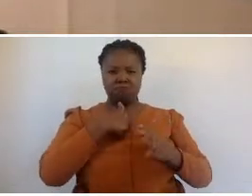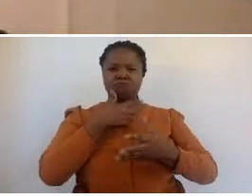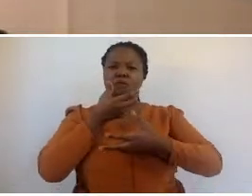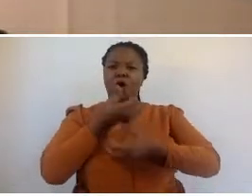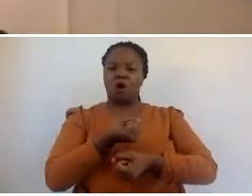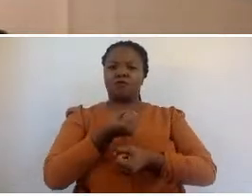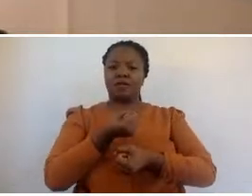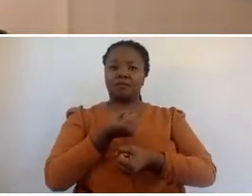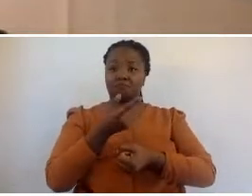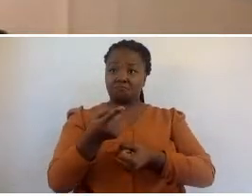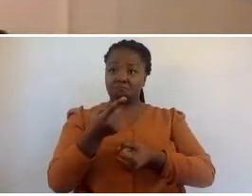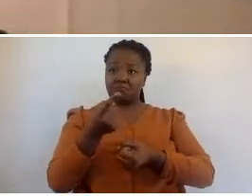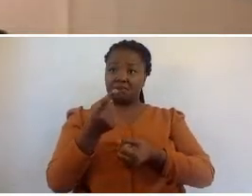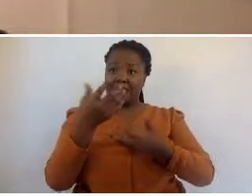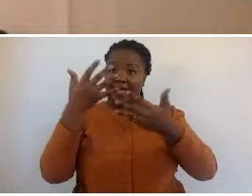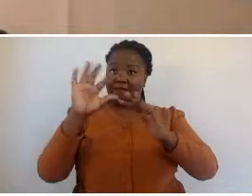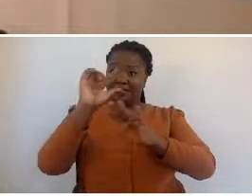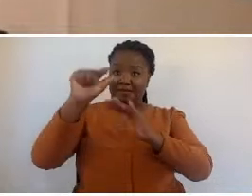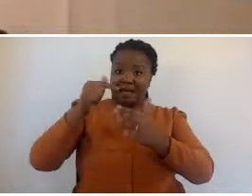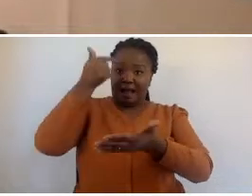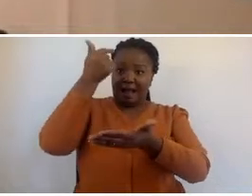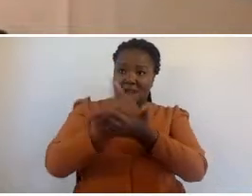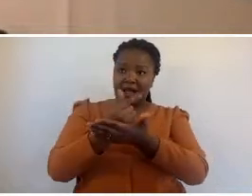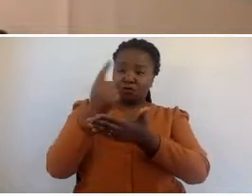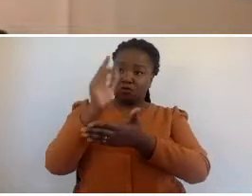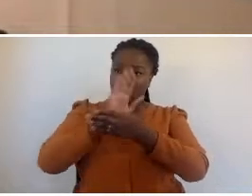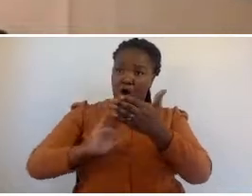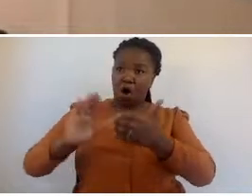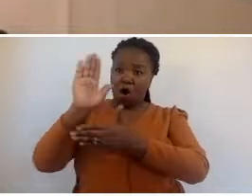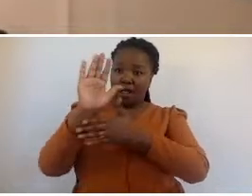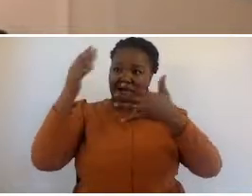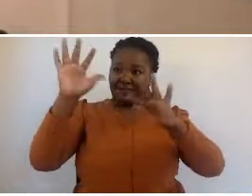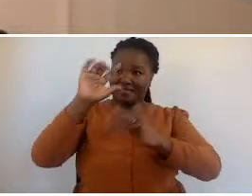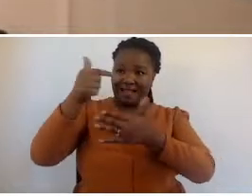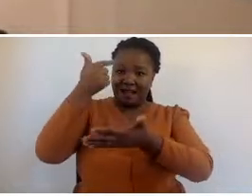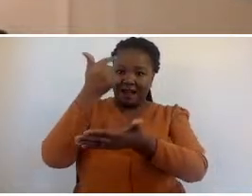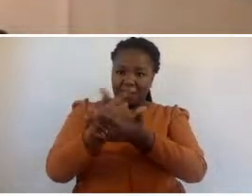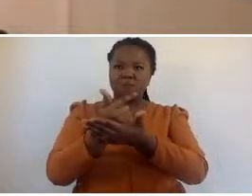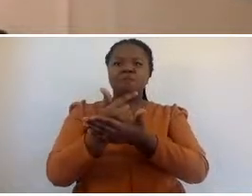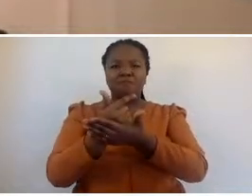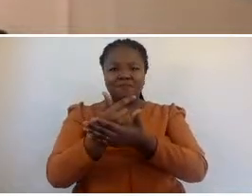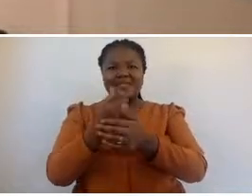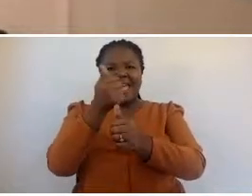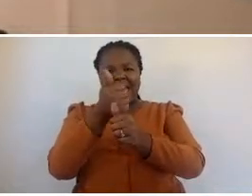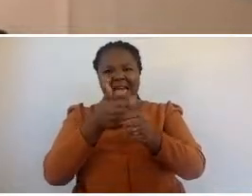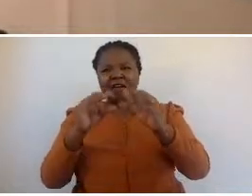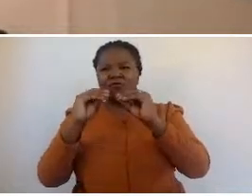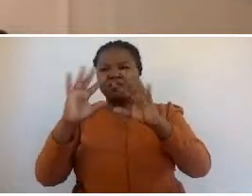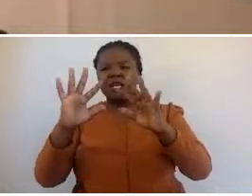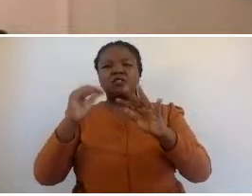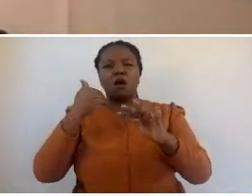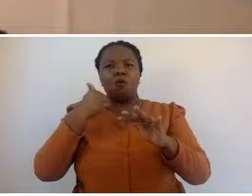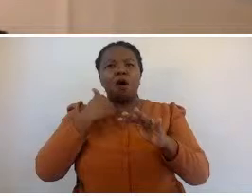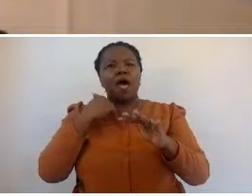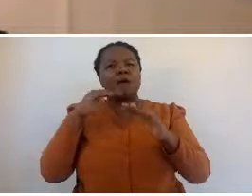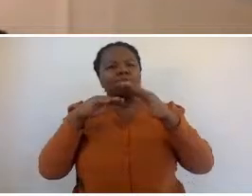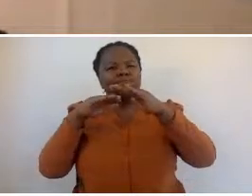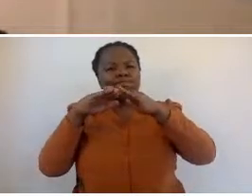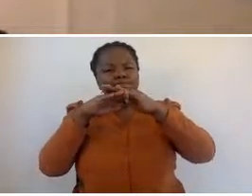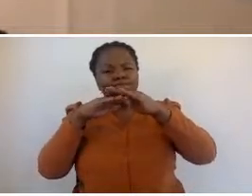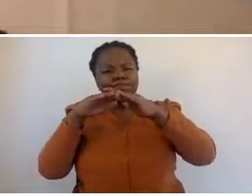fois que les enseignants obtiennent les diplômes de ces établissements, chacun de ces enseignants aura les